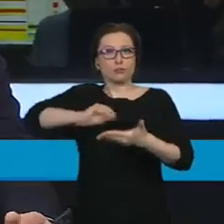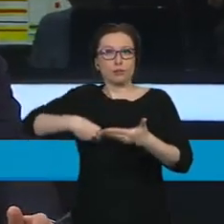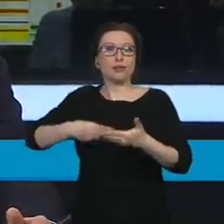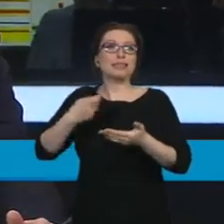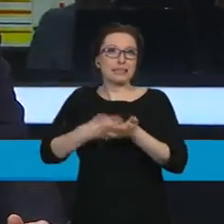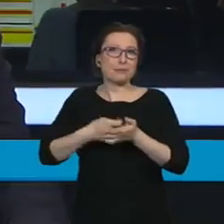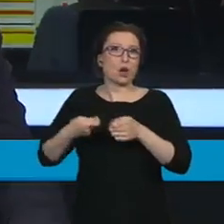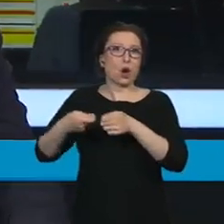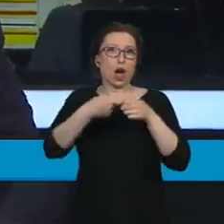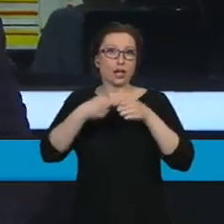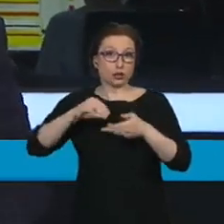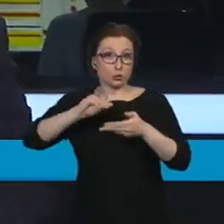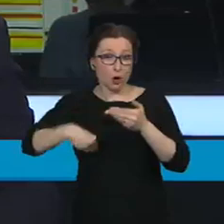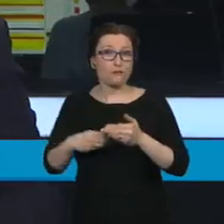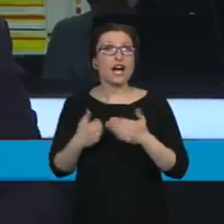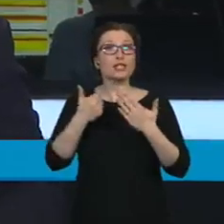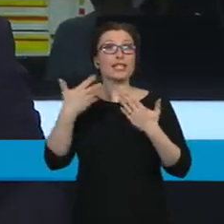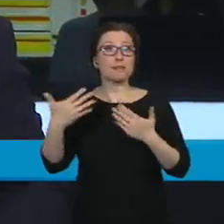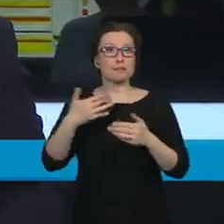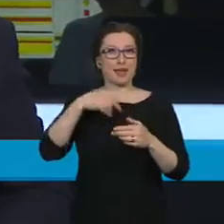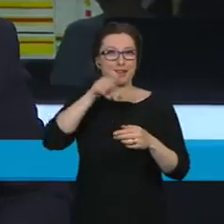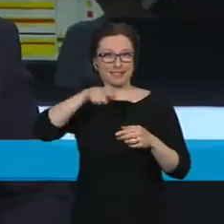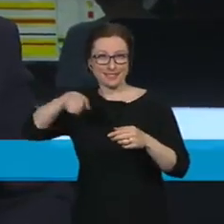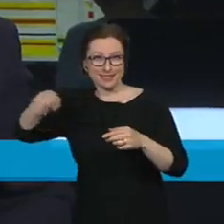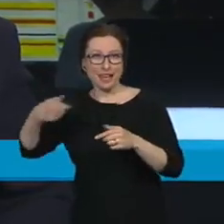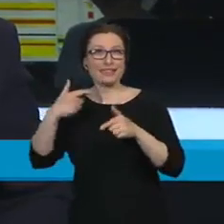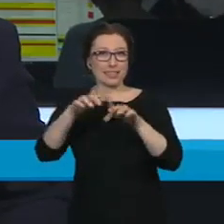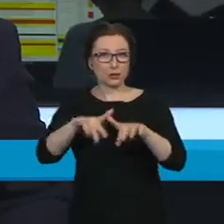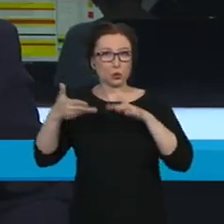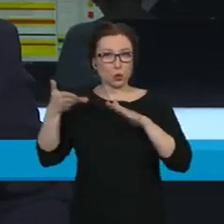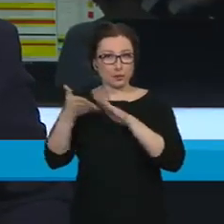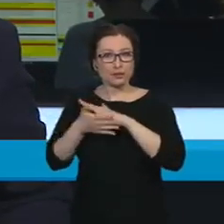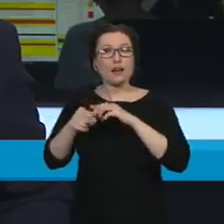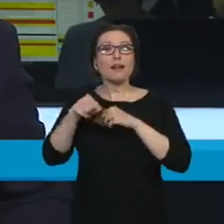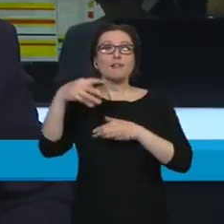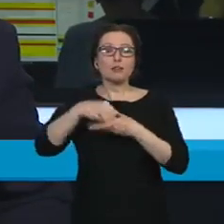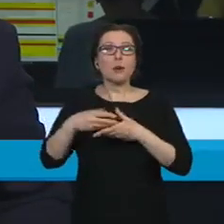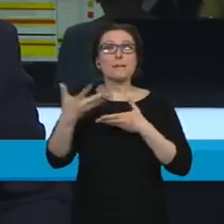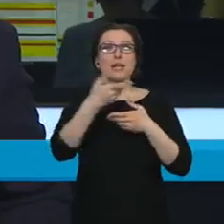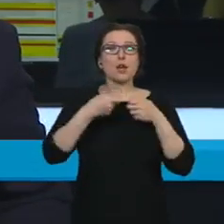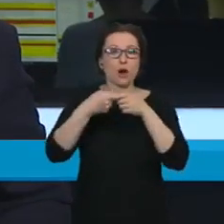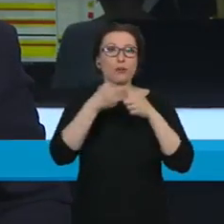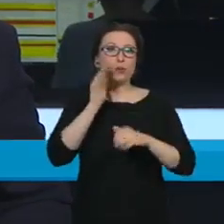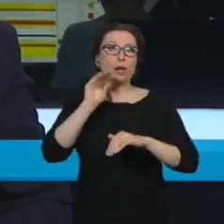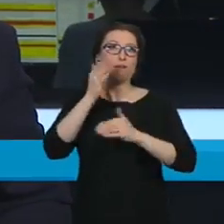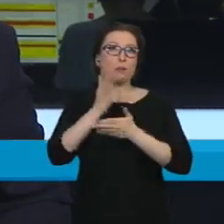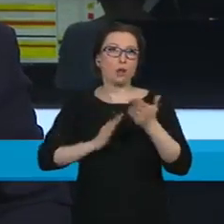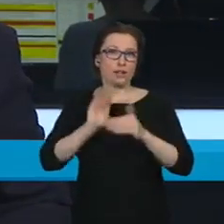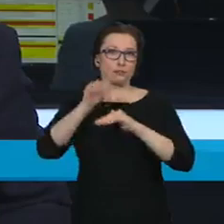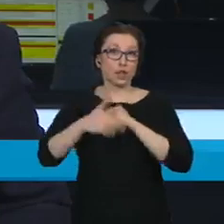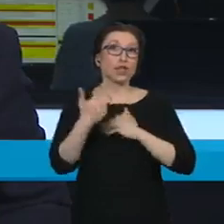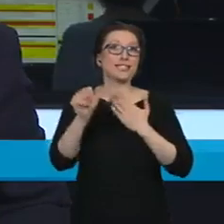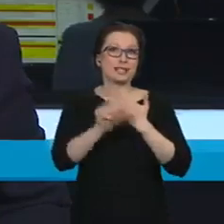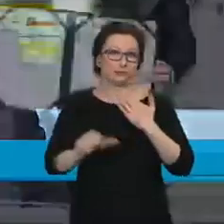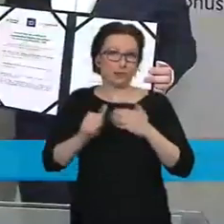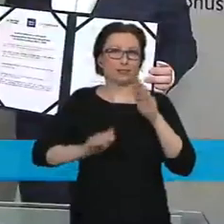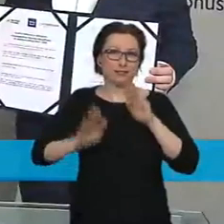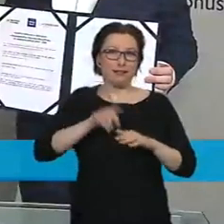V 65členném zastupitelstvu hlavního města bude mít pražská pětikoalice většinu 36 hlasů.